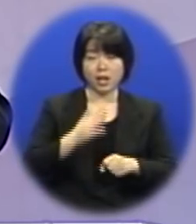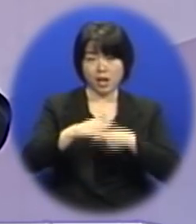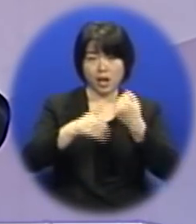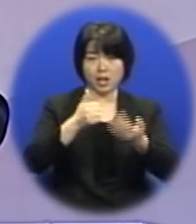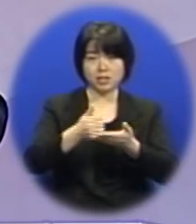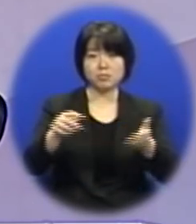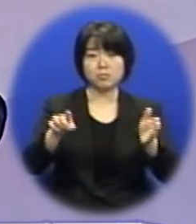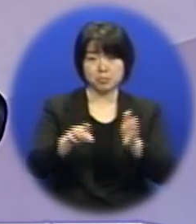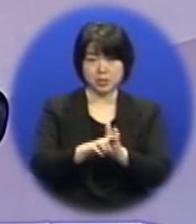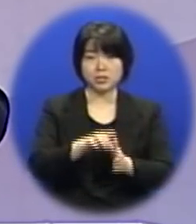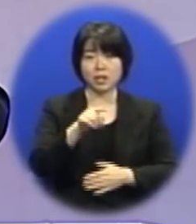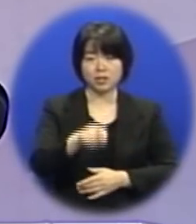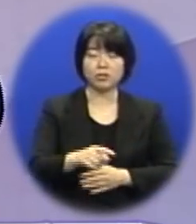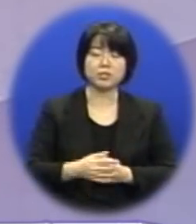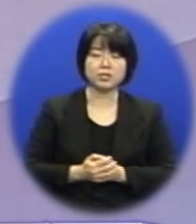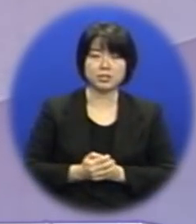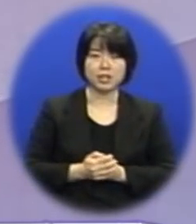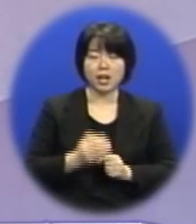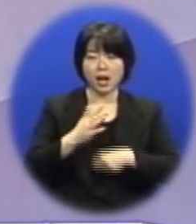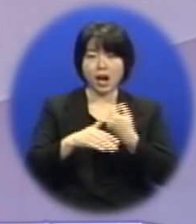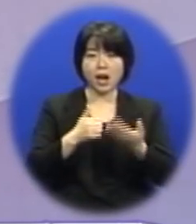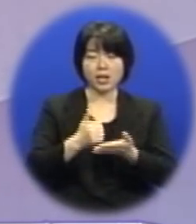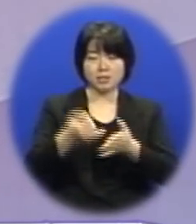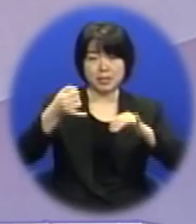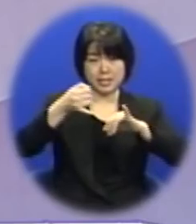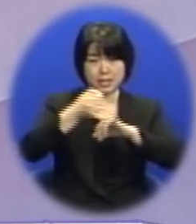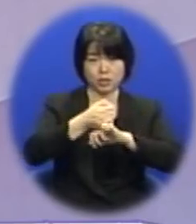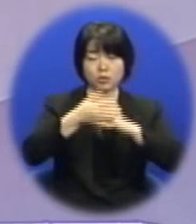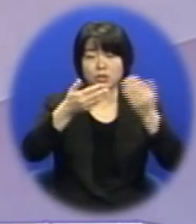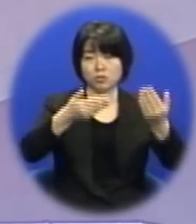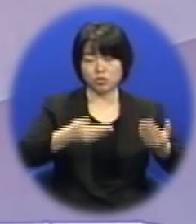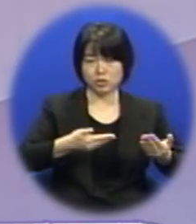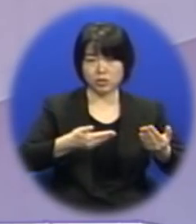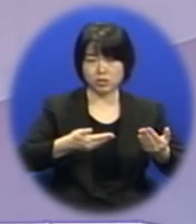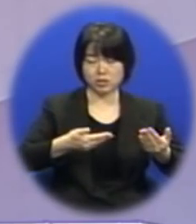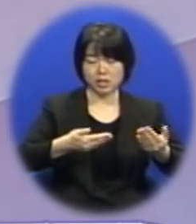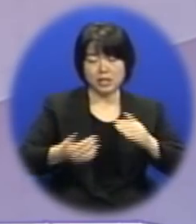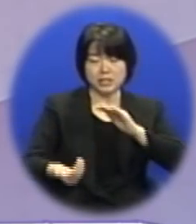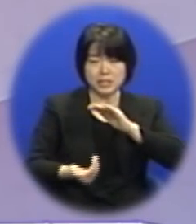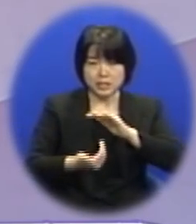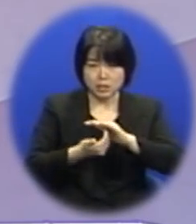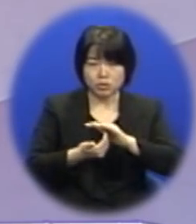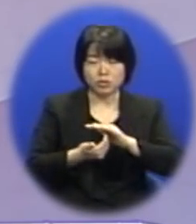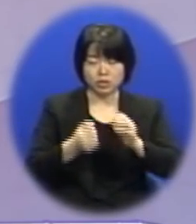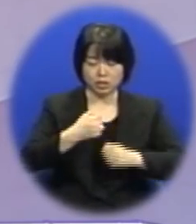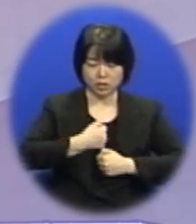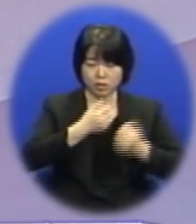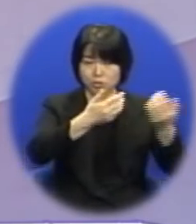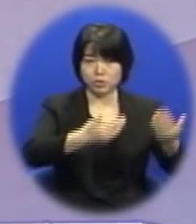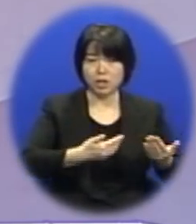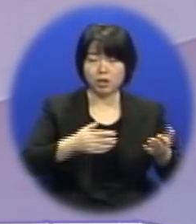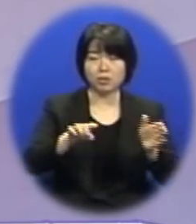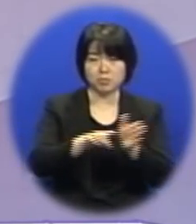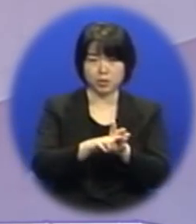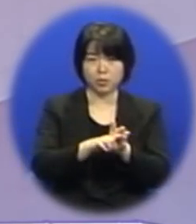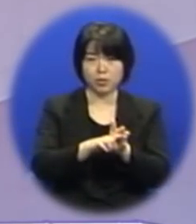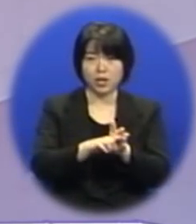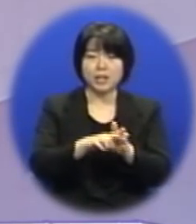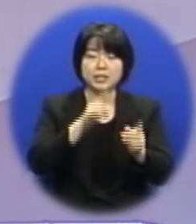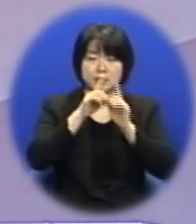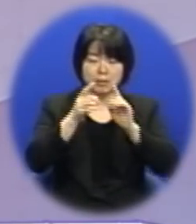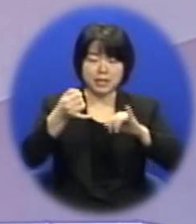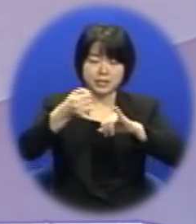하나님을 믿는다는 것은 하나님은 언약하신 것을 반드시 지키신다는 걸 믿고 그 하나님의 언약을 붙잡는